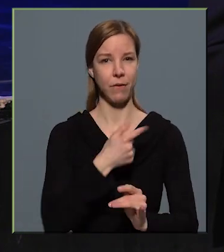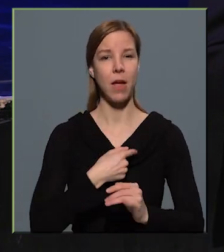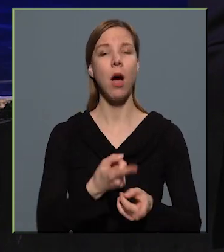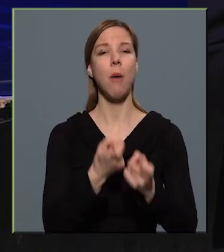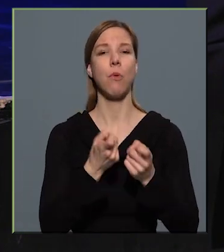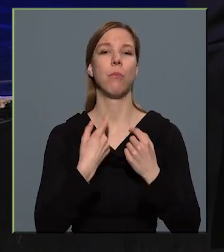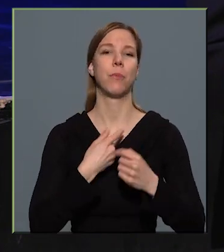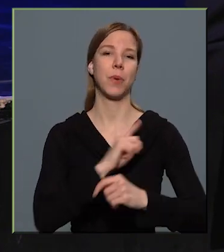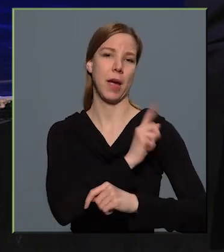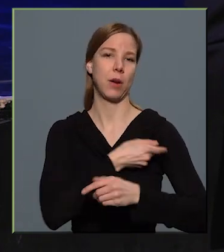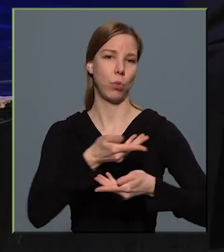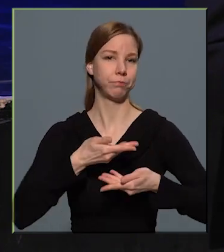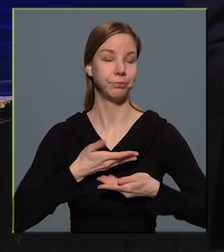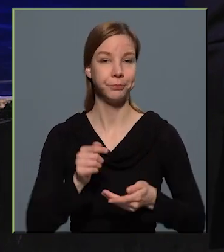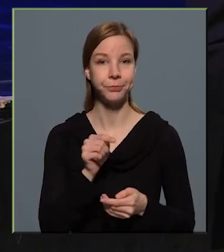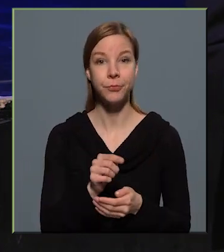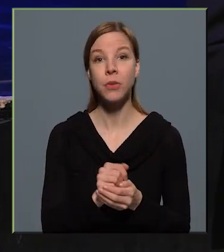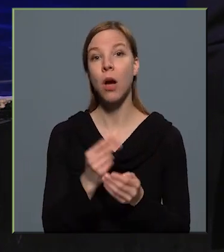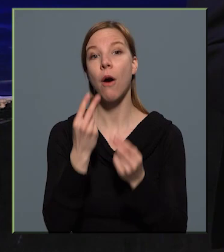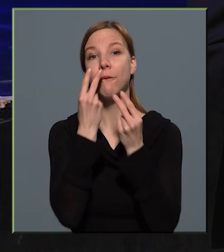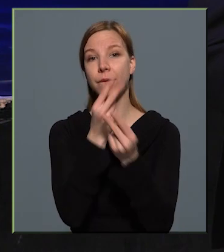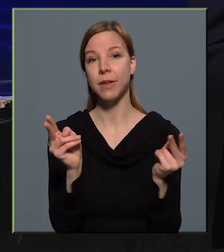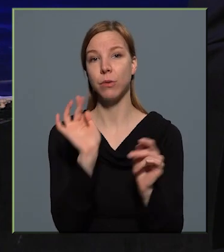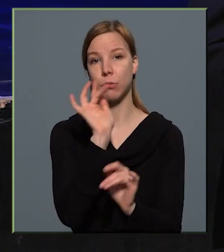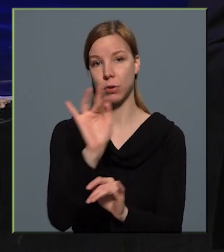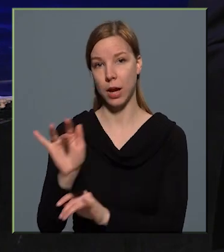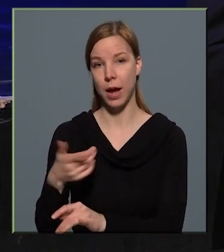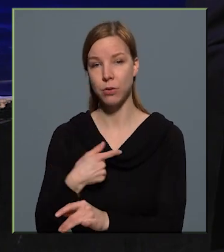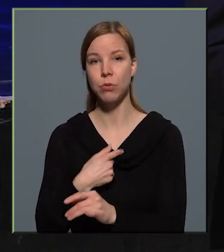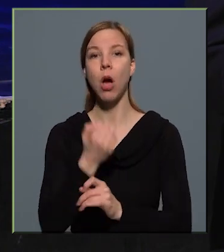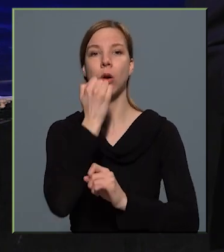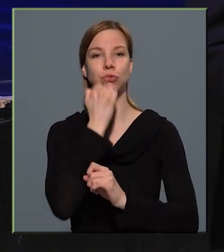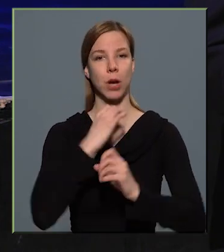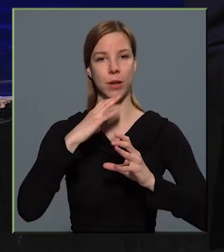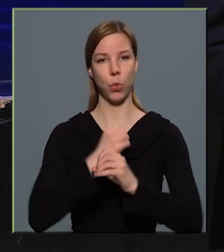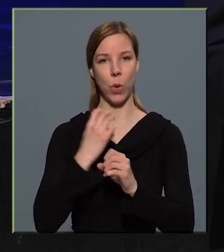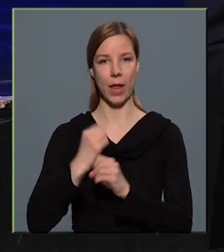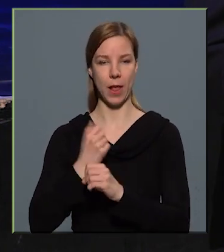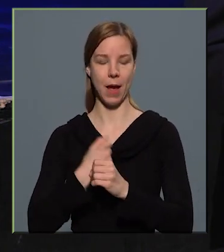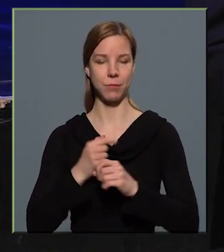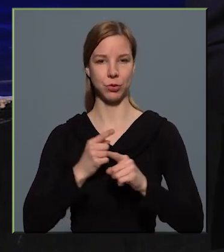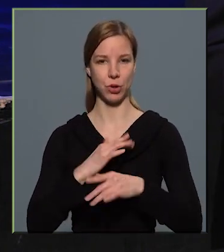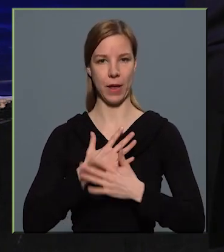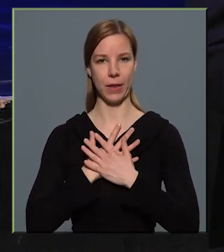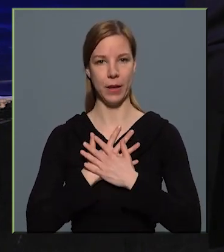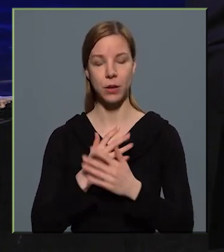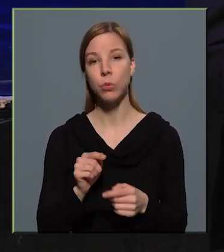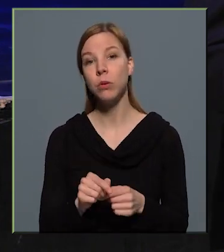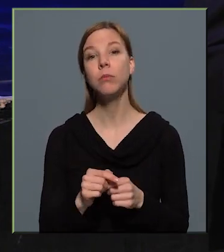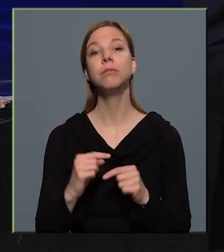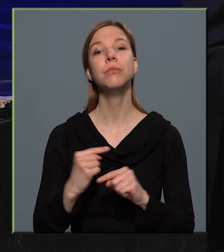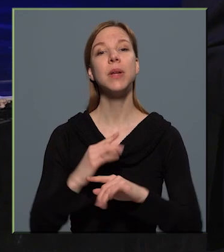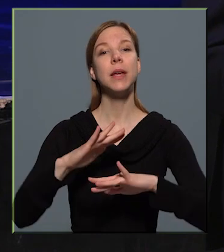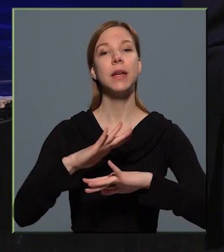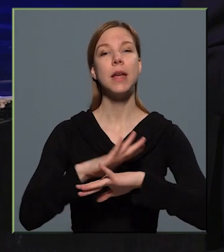küzdelmekhez. És ha figyelünk rájuk, akkor megéljük a saját győzelmeinket is. Azt, amikor érezzük,